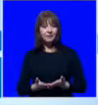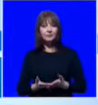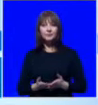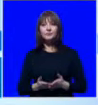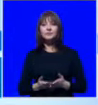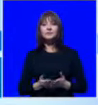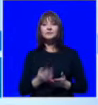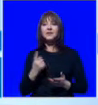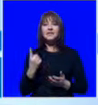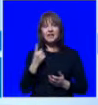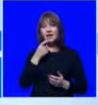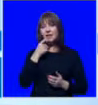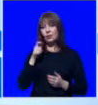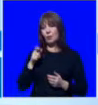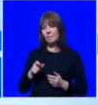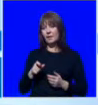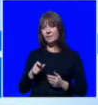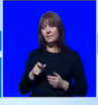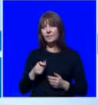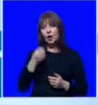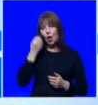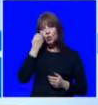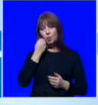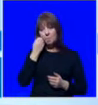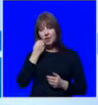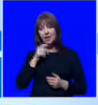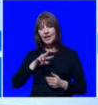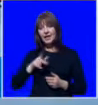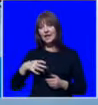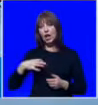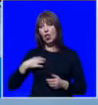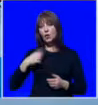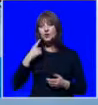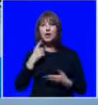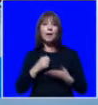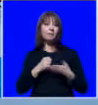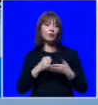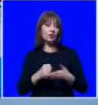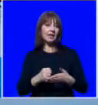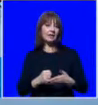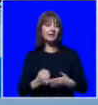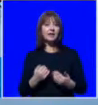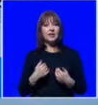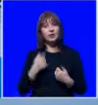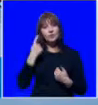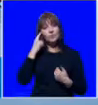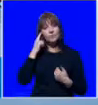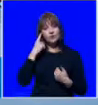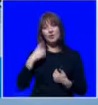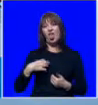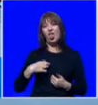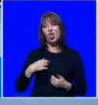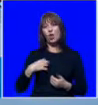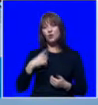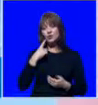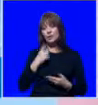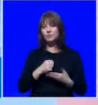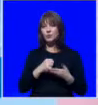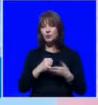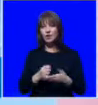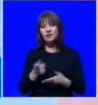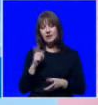приключваме с по една дума. По-скоро добър или по-скоро лош е този бюджет, господин Иванов? Нашето мнение е, че е по-скоро лош. Той господин трябва да